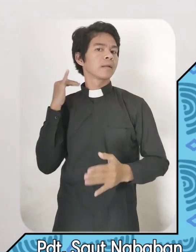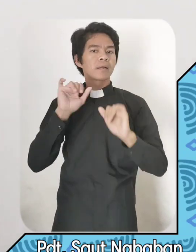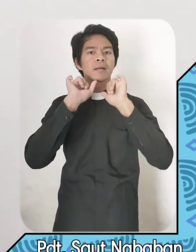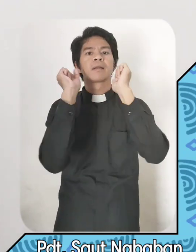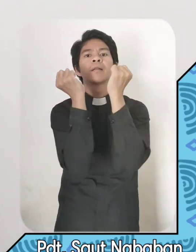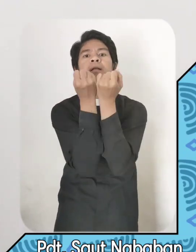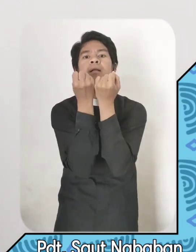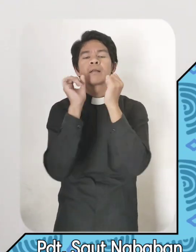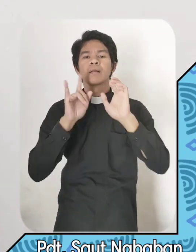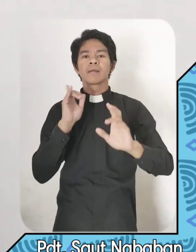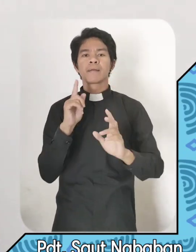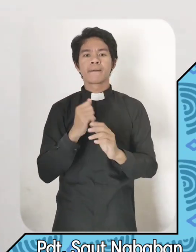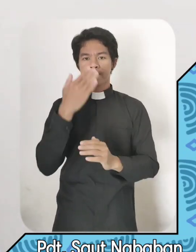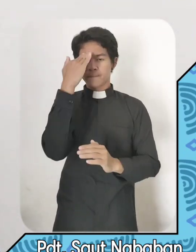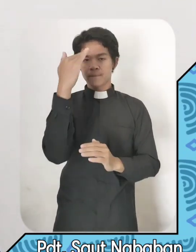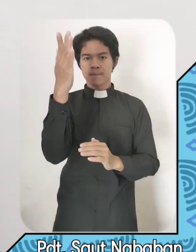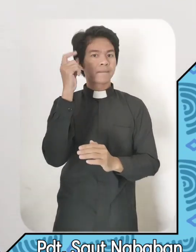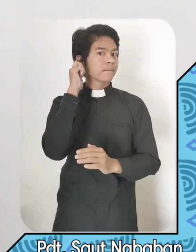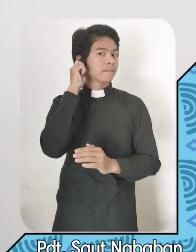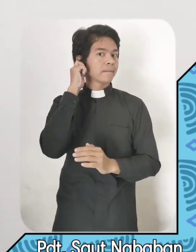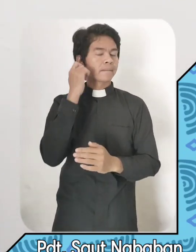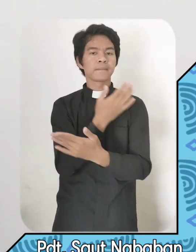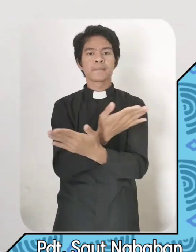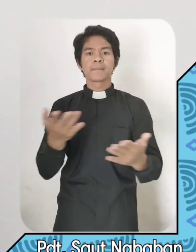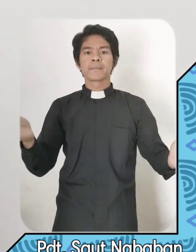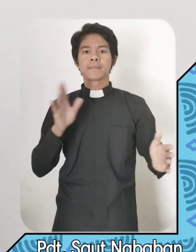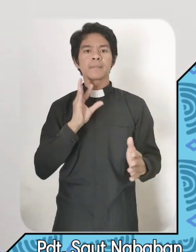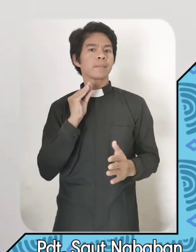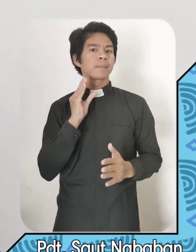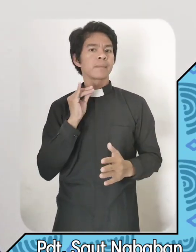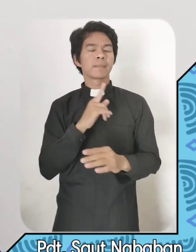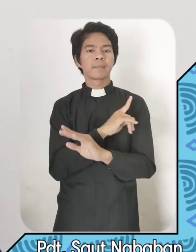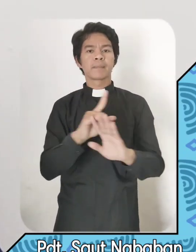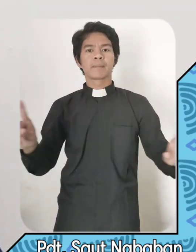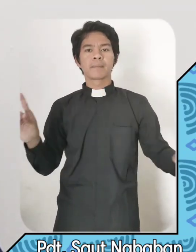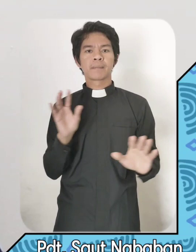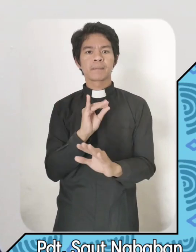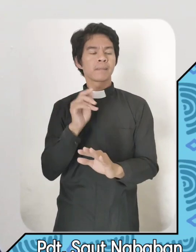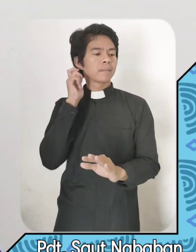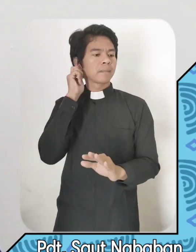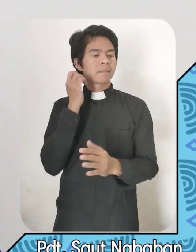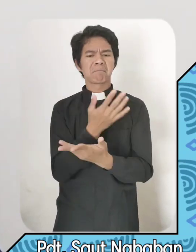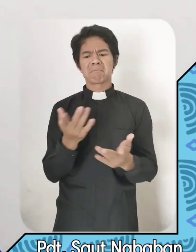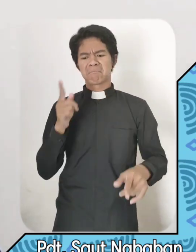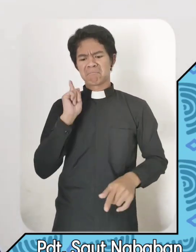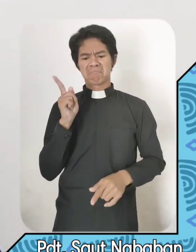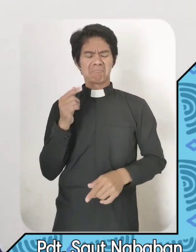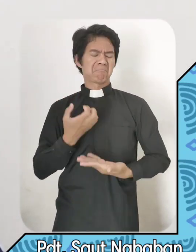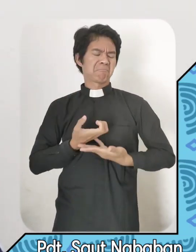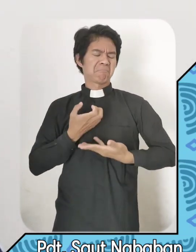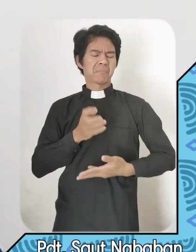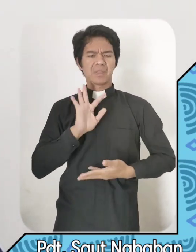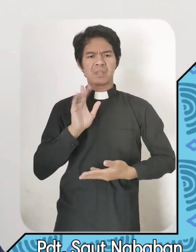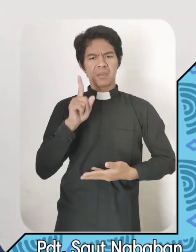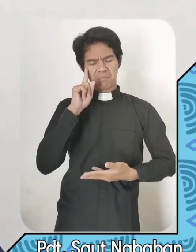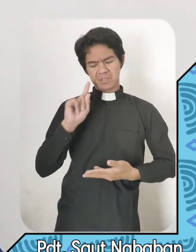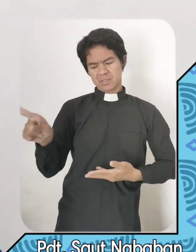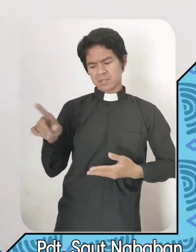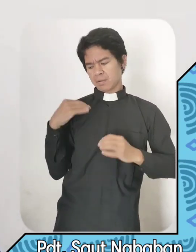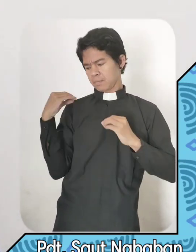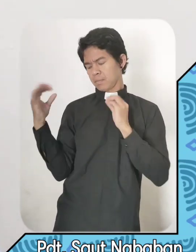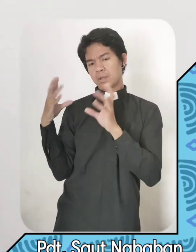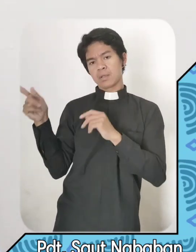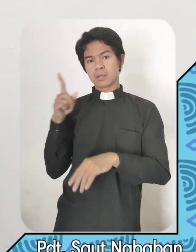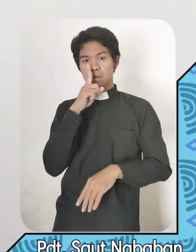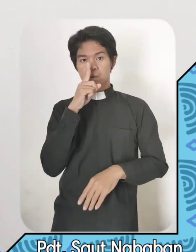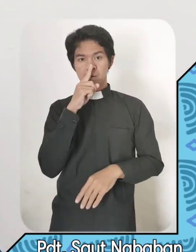itu dalam memandang keberadaan perempuan yang mengatakan perempuan itu tidak patut dipercaya.